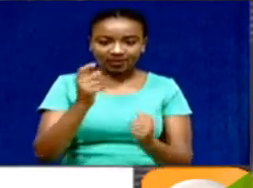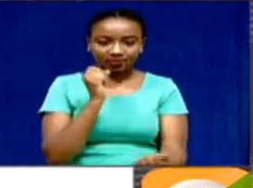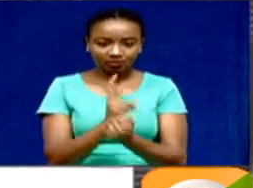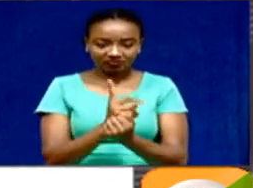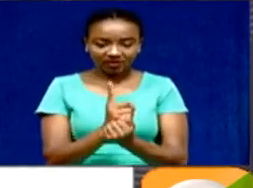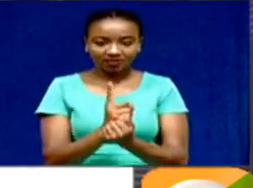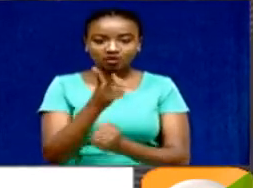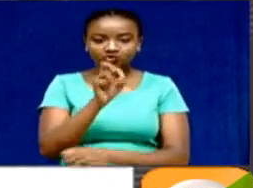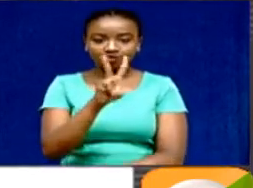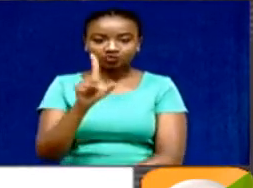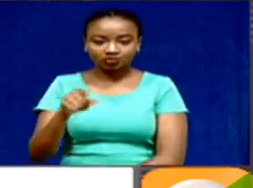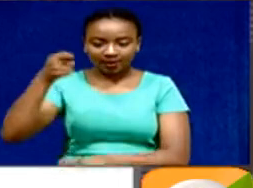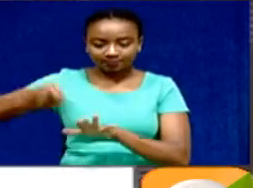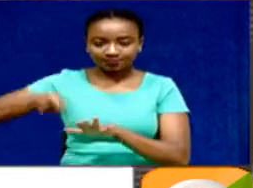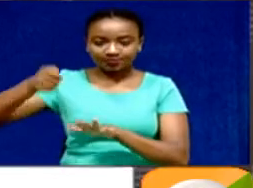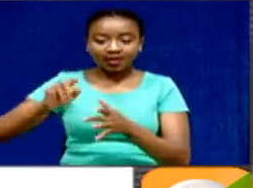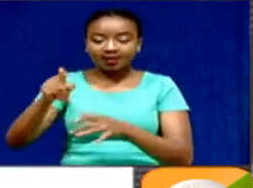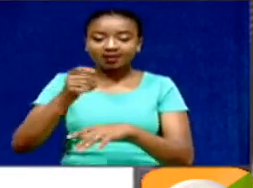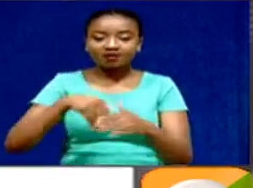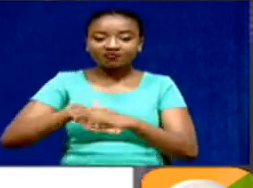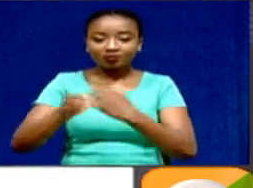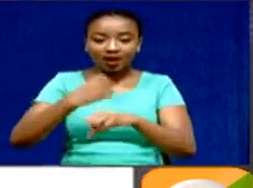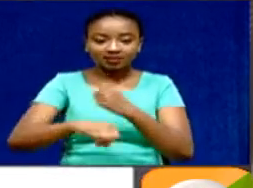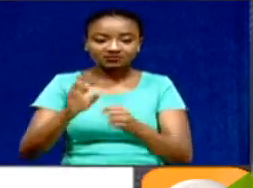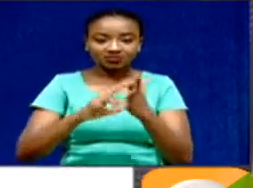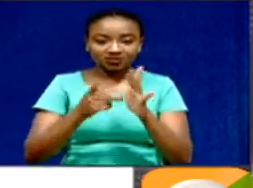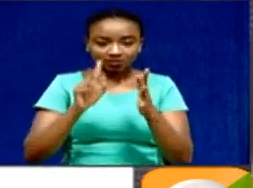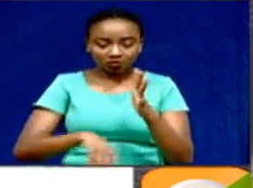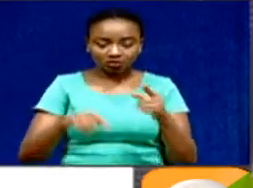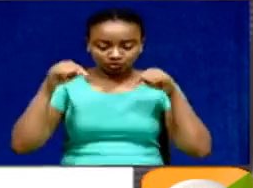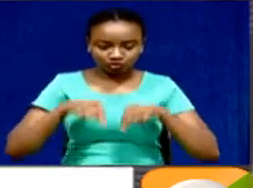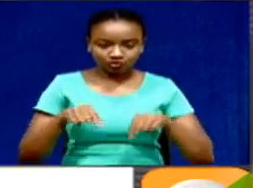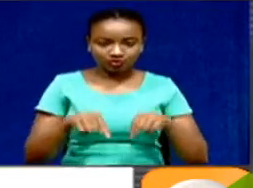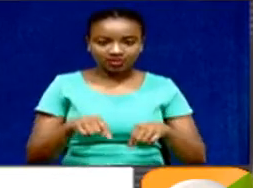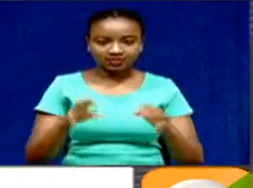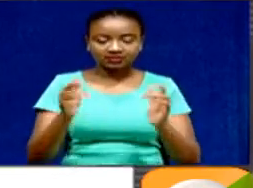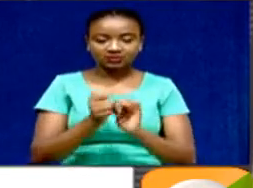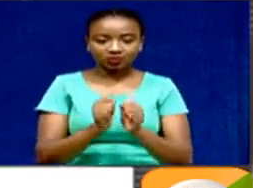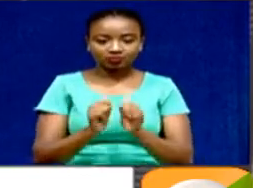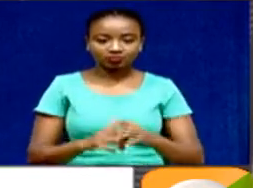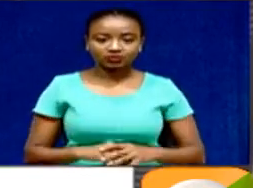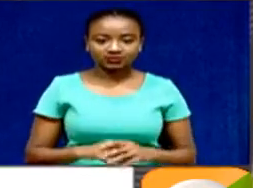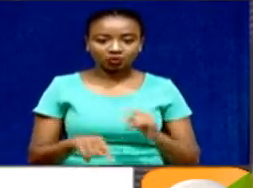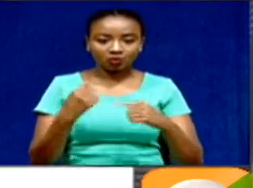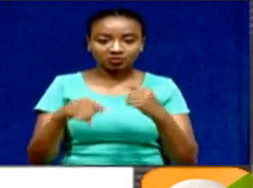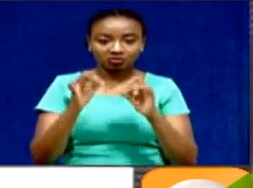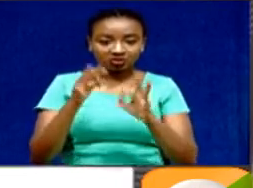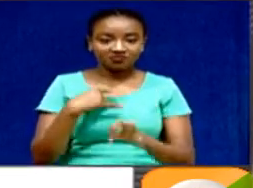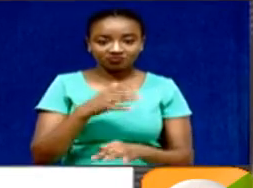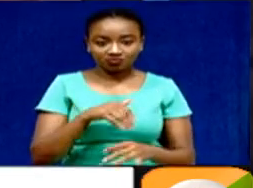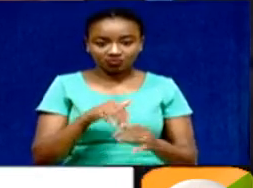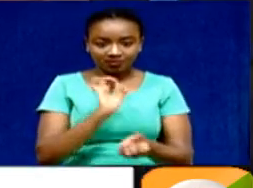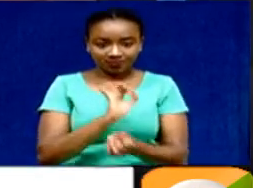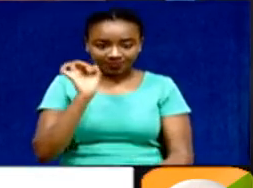2021 is delivered. And by football activities, I mean even today's game. That is if you're going to be